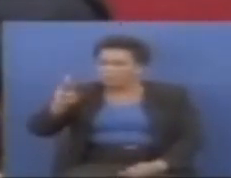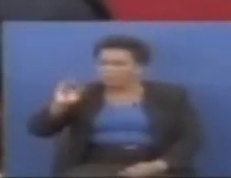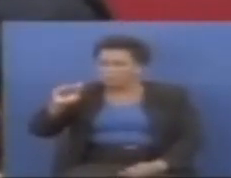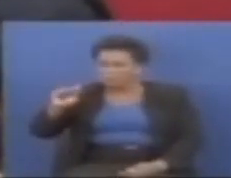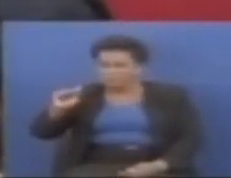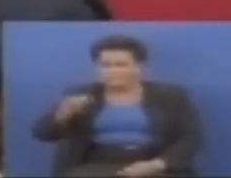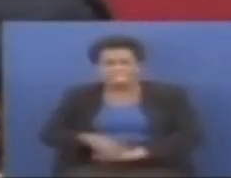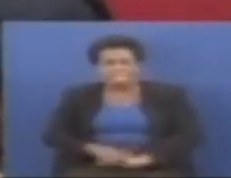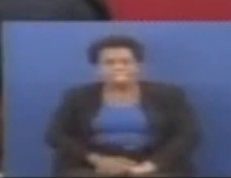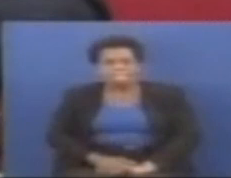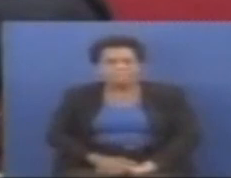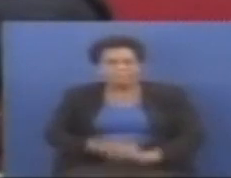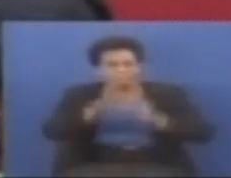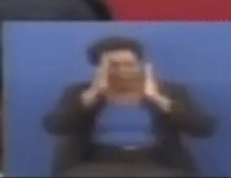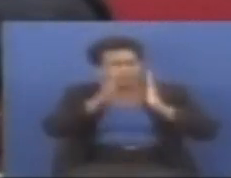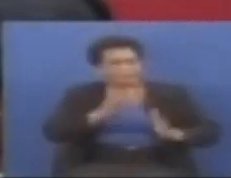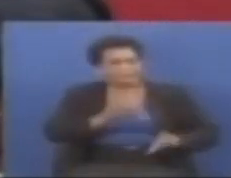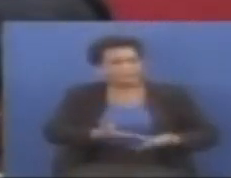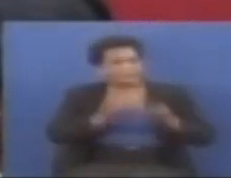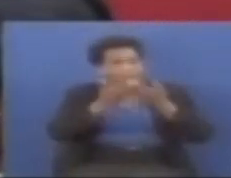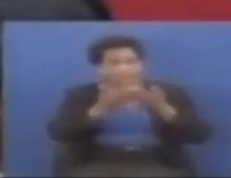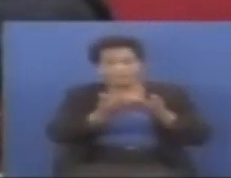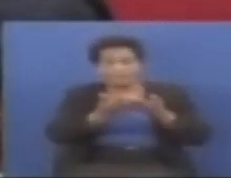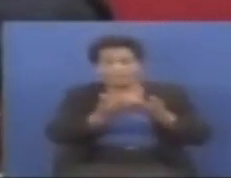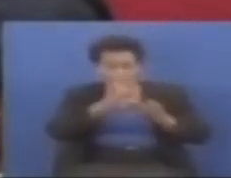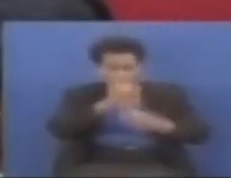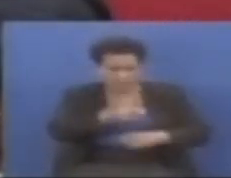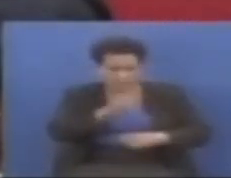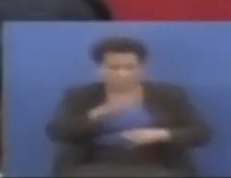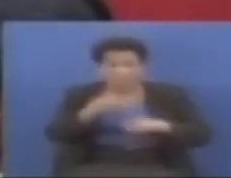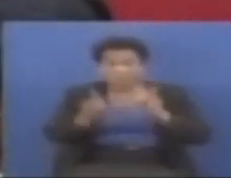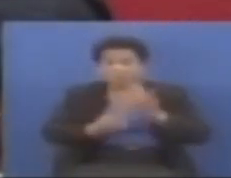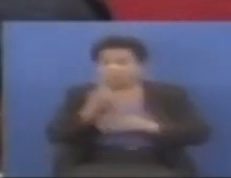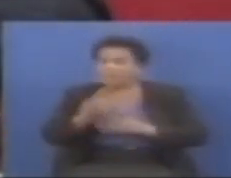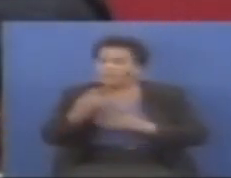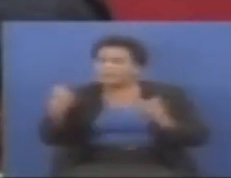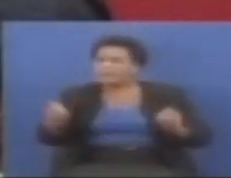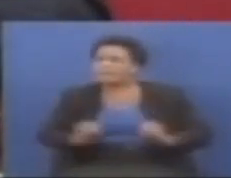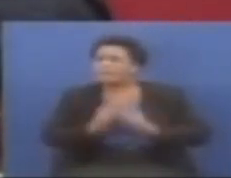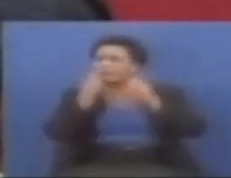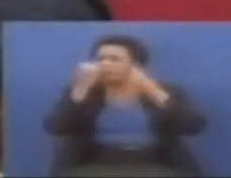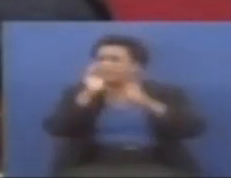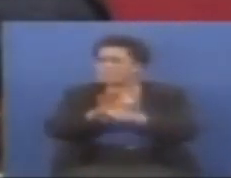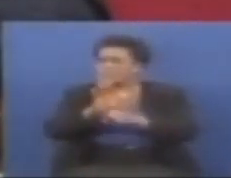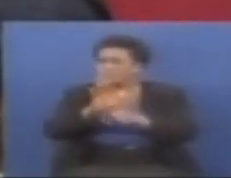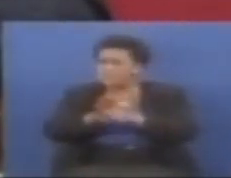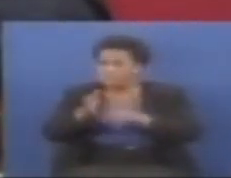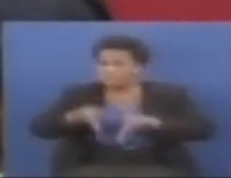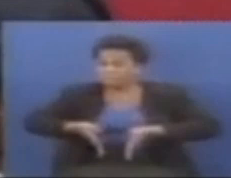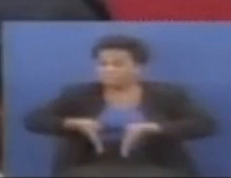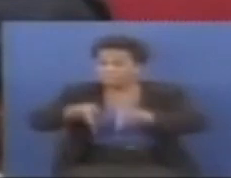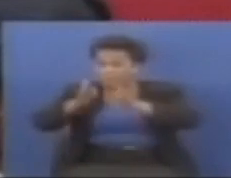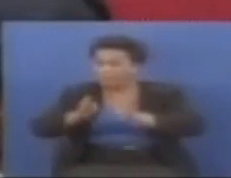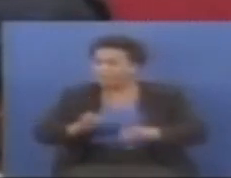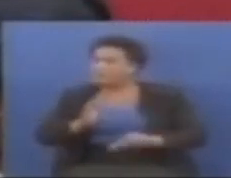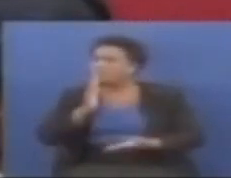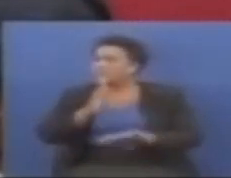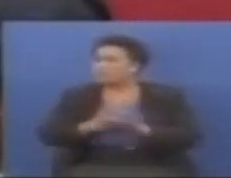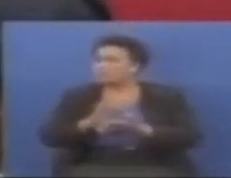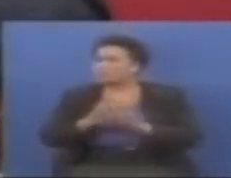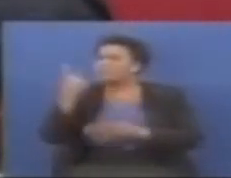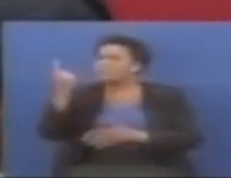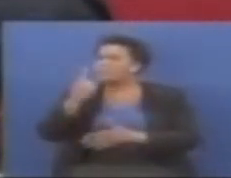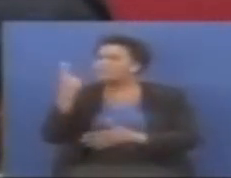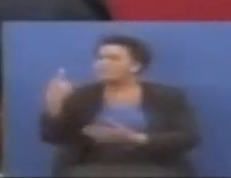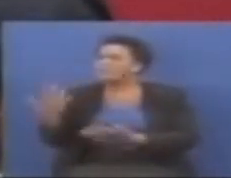Kenya, alafu baada hapo ndio yaweze kwenda nje. Lakini kwa hatua tulionayo sasa, kwa uwepo wa viwanja vya ndege ambavyo vimeimarishwa na ndege